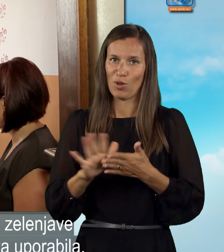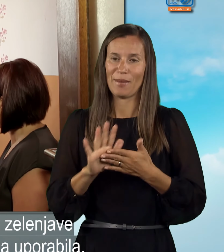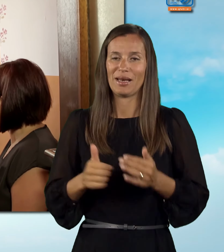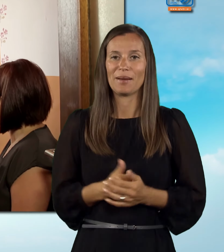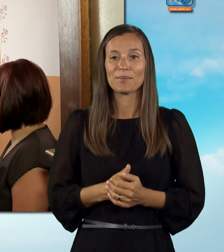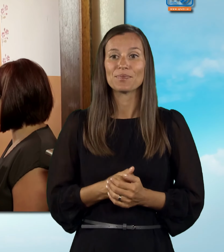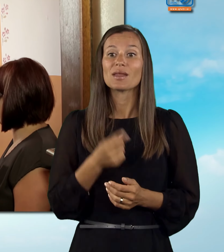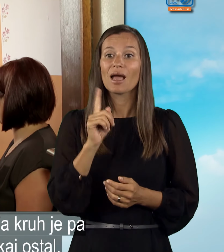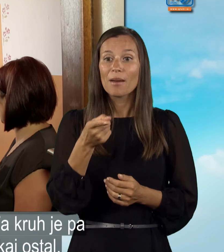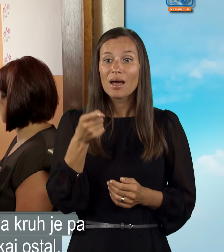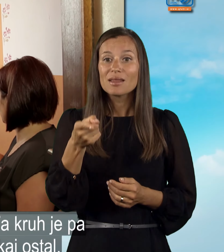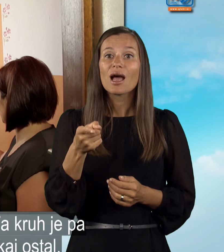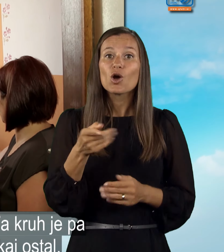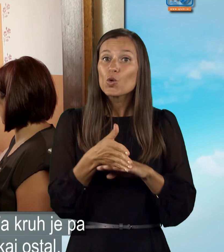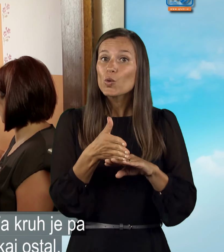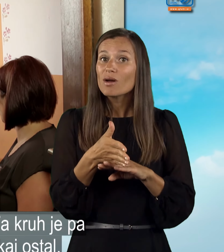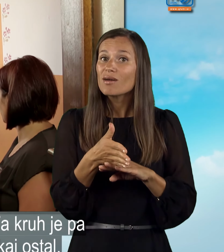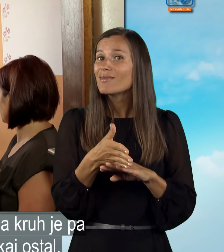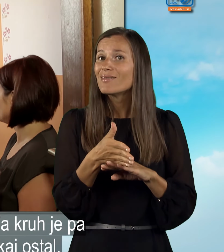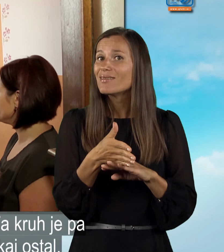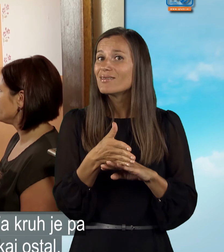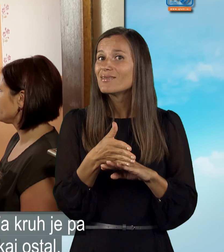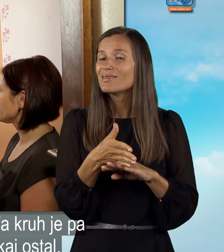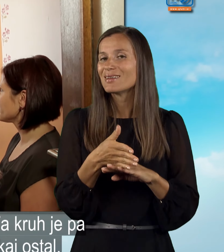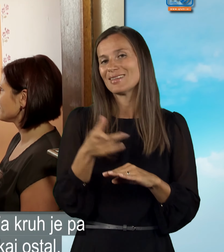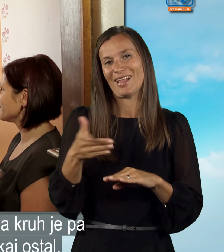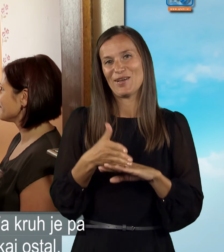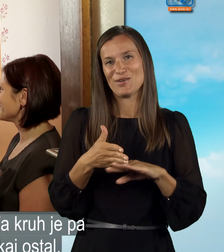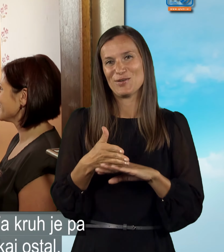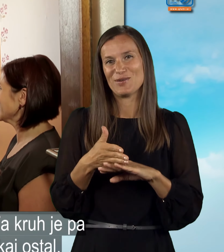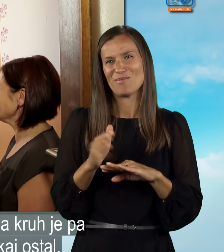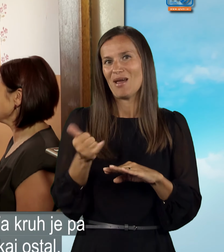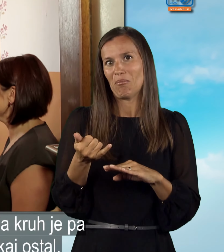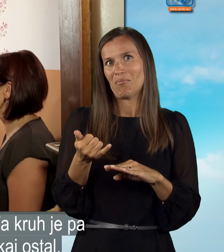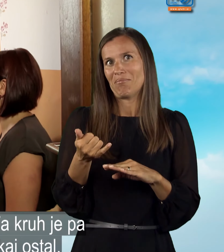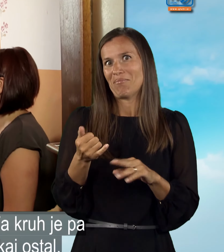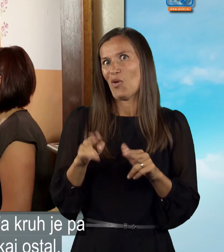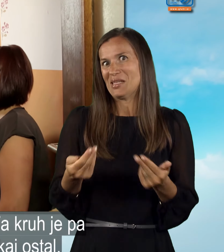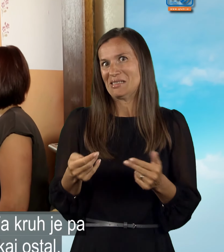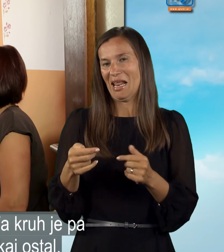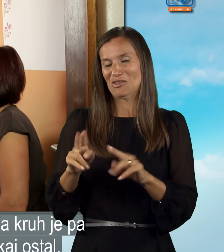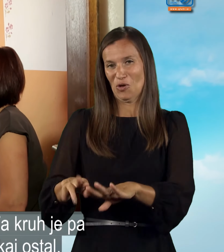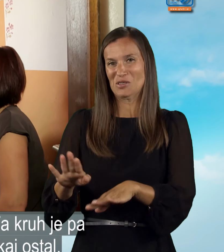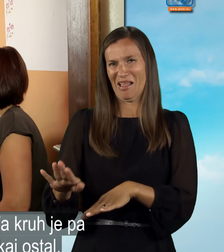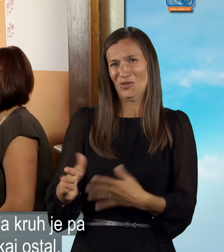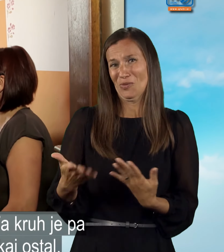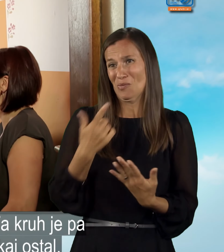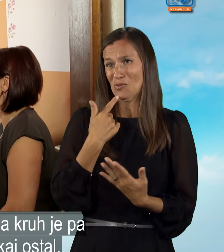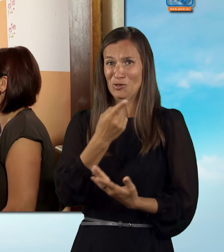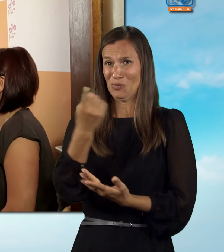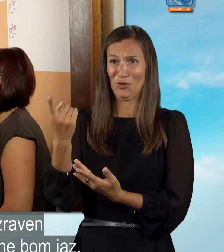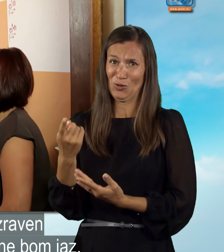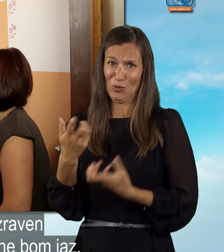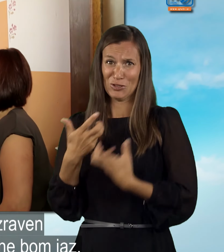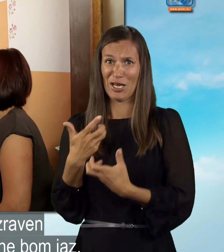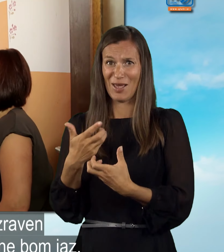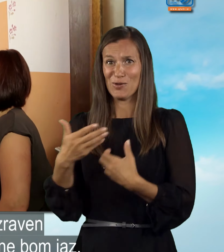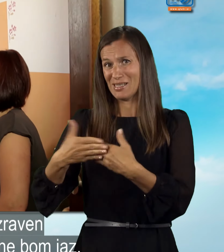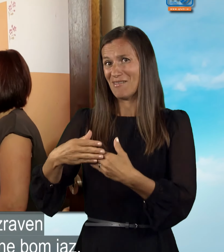uporabljali. Kaj pa tale krugek? Ta krug je pa čisto po nesreči tukaj ostal, če bi